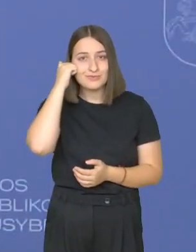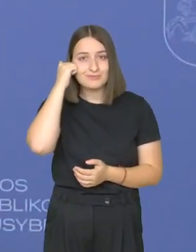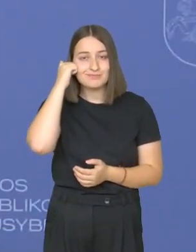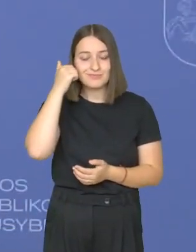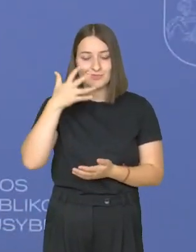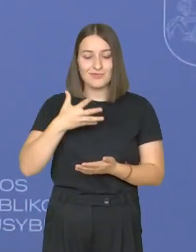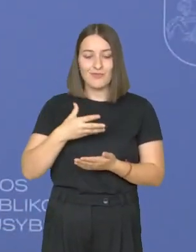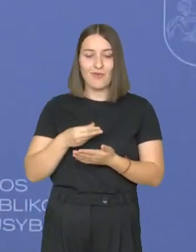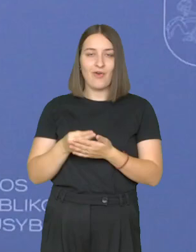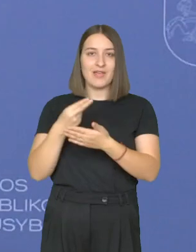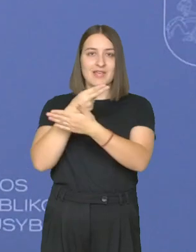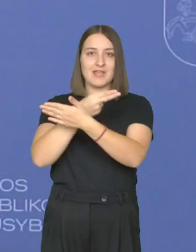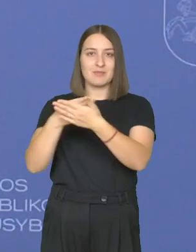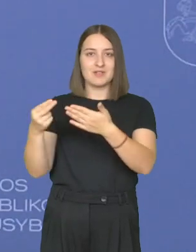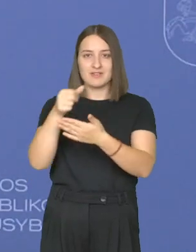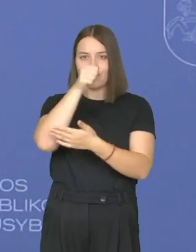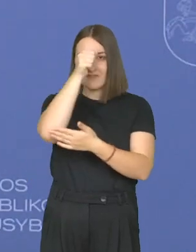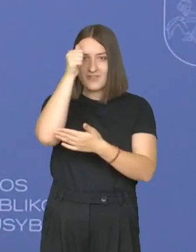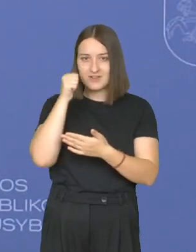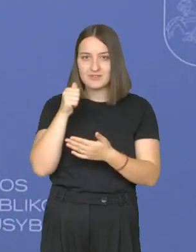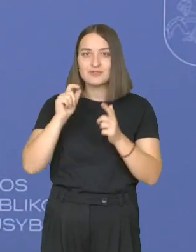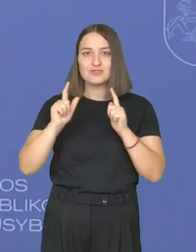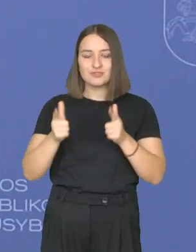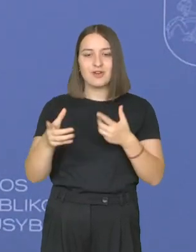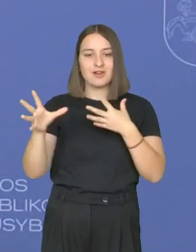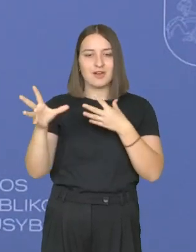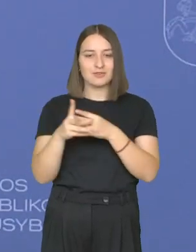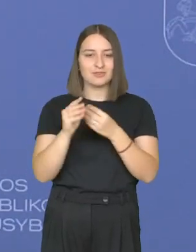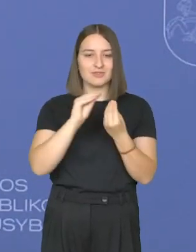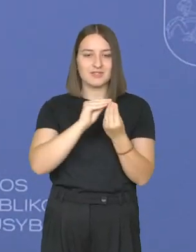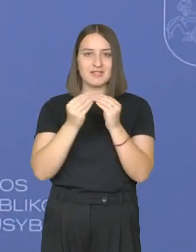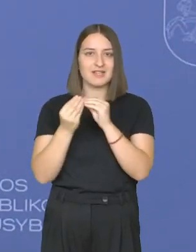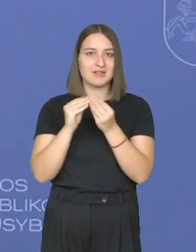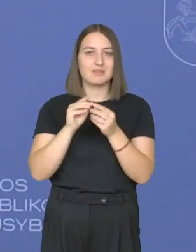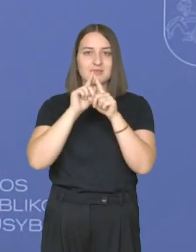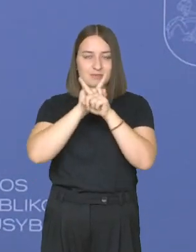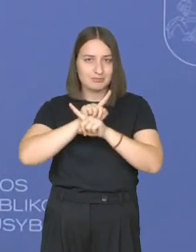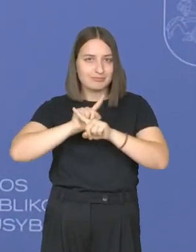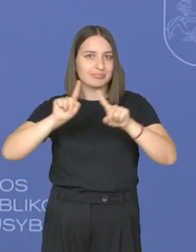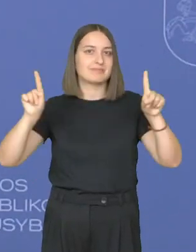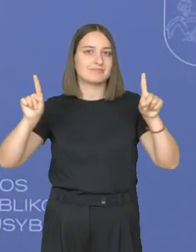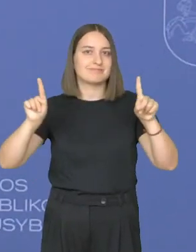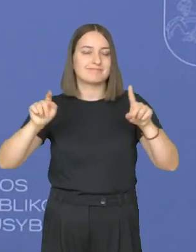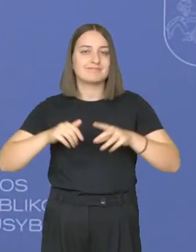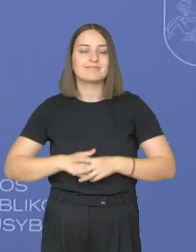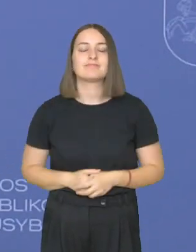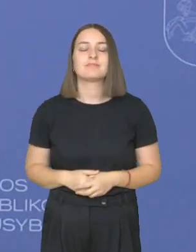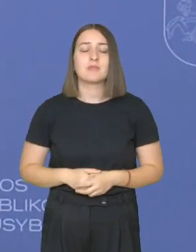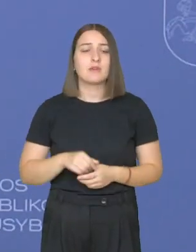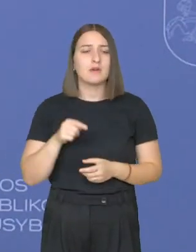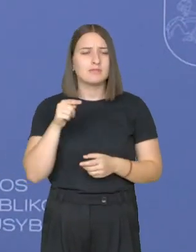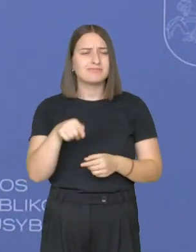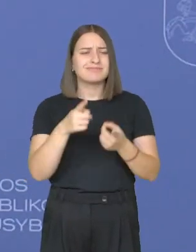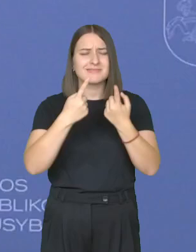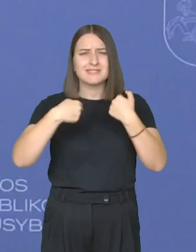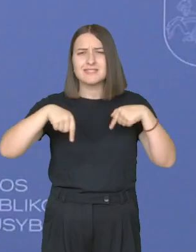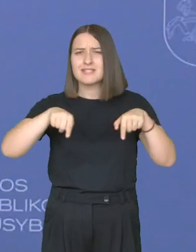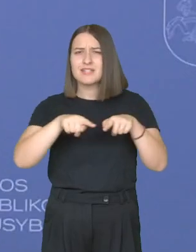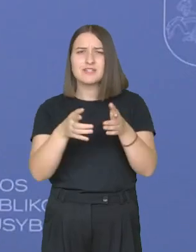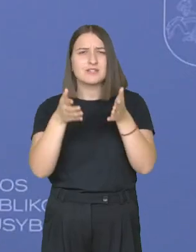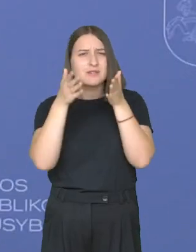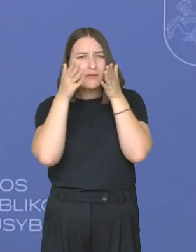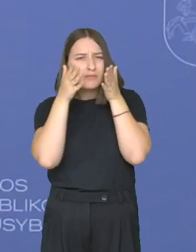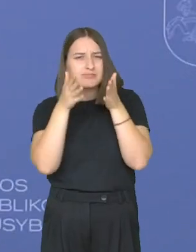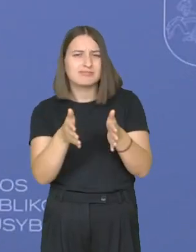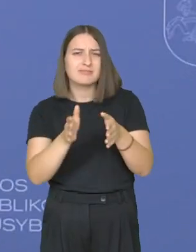ofabor commitmentnership this coproduction facility that we have expand our capability not only here